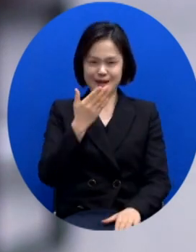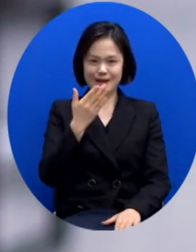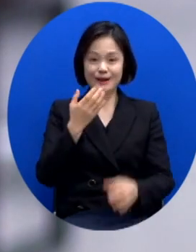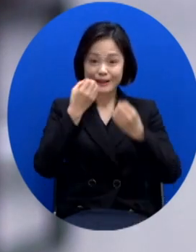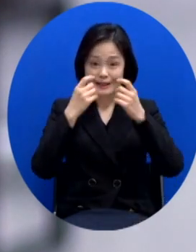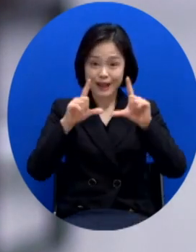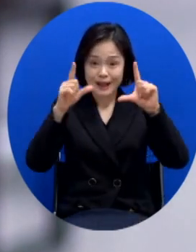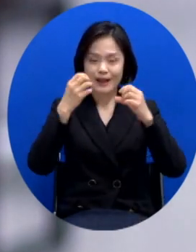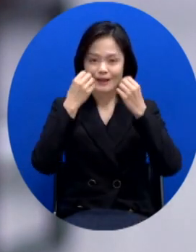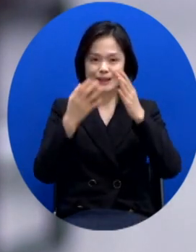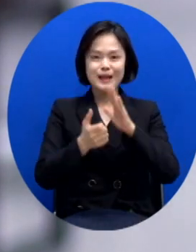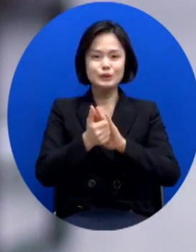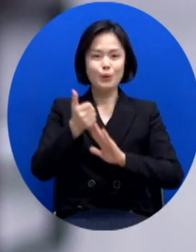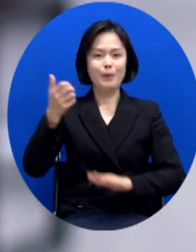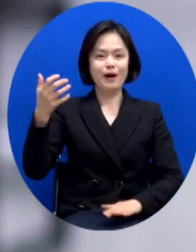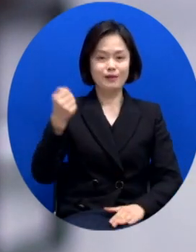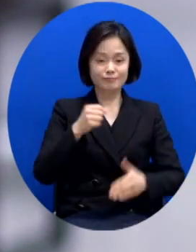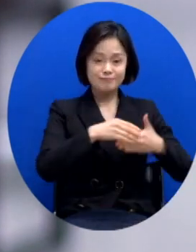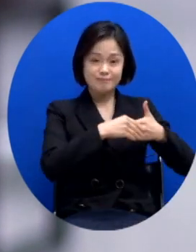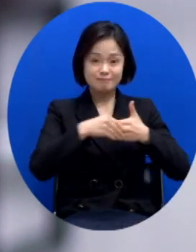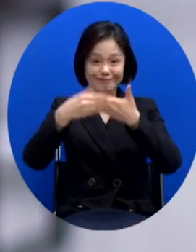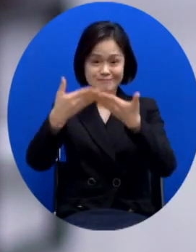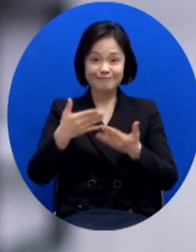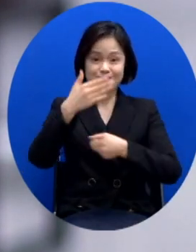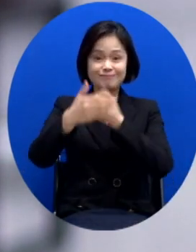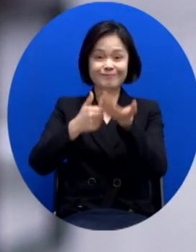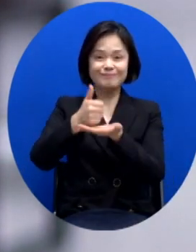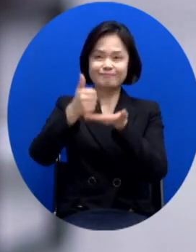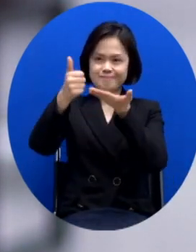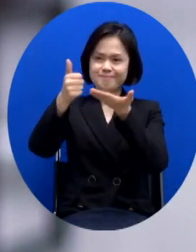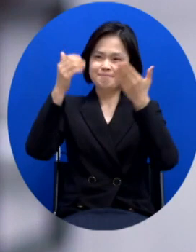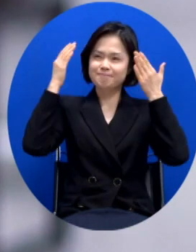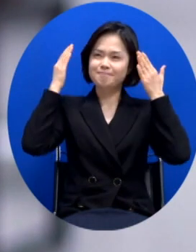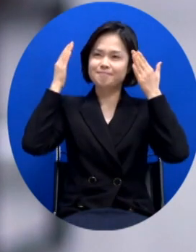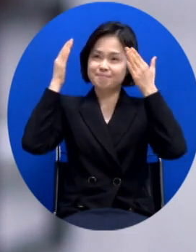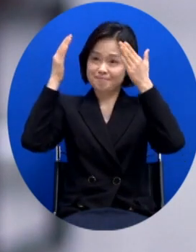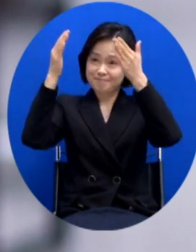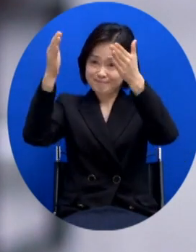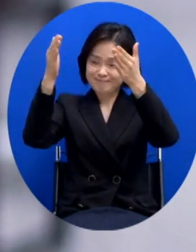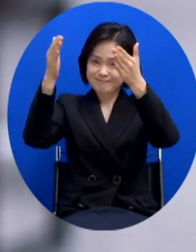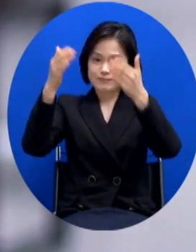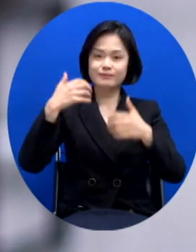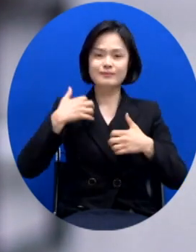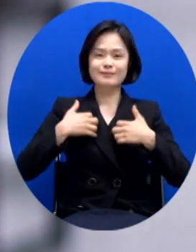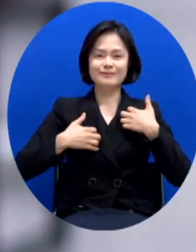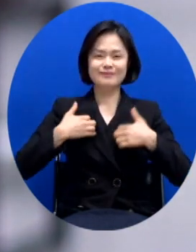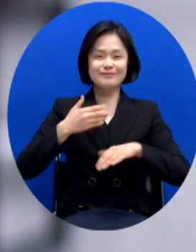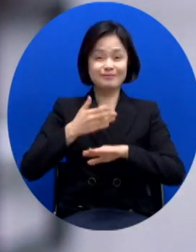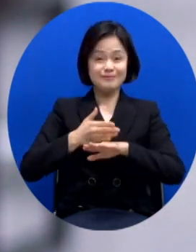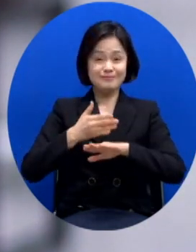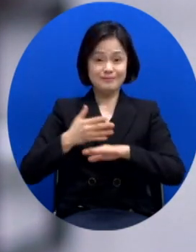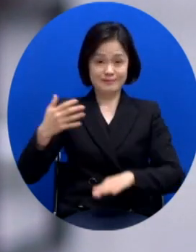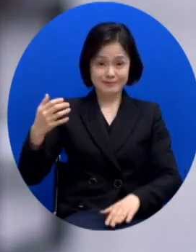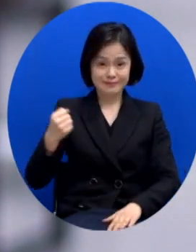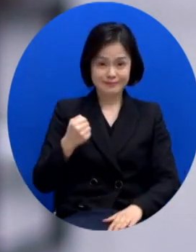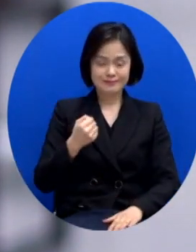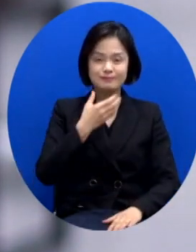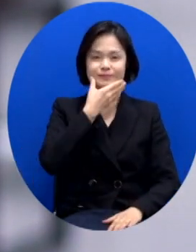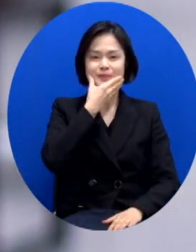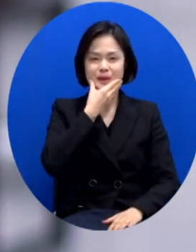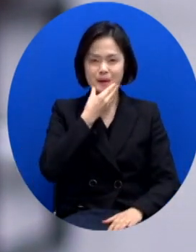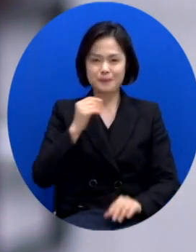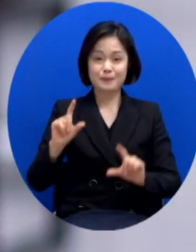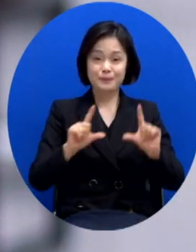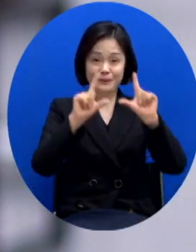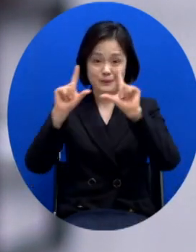소망으로 인도하시는 하나님께 집중하며 키 꿈과 감사함으로 행복을 누리는